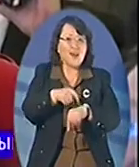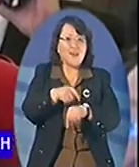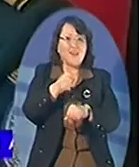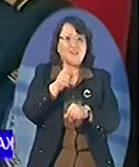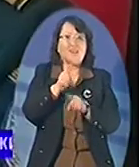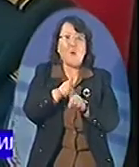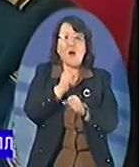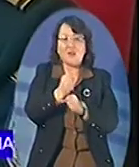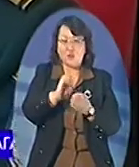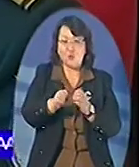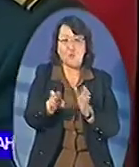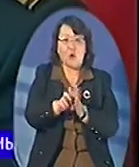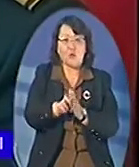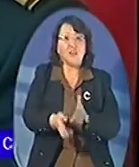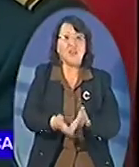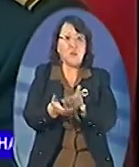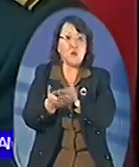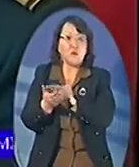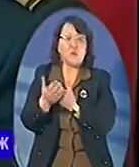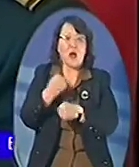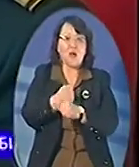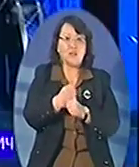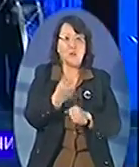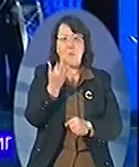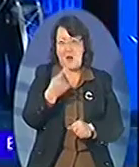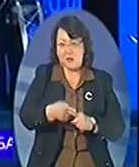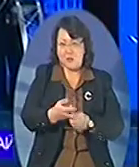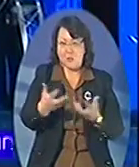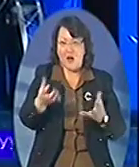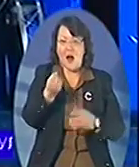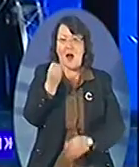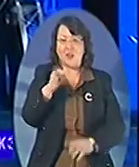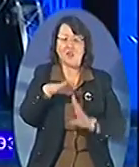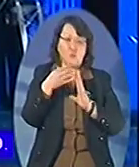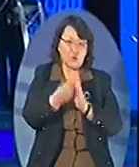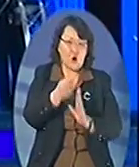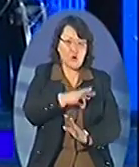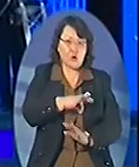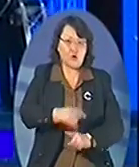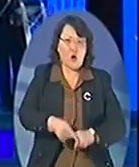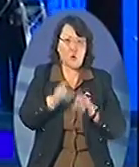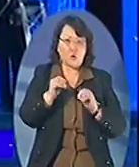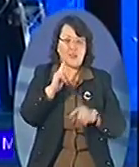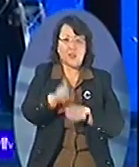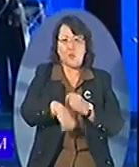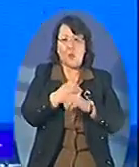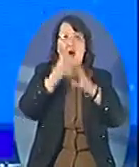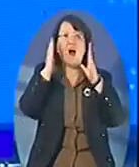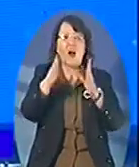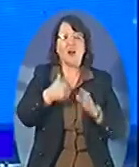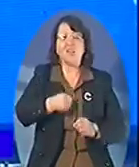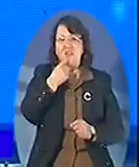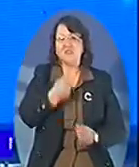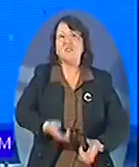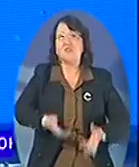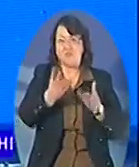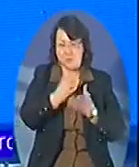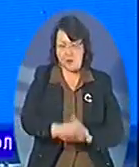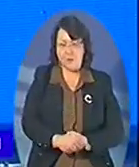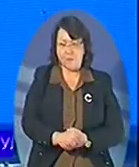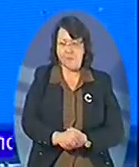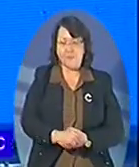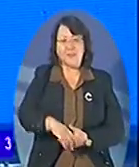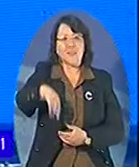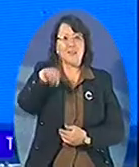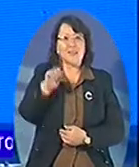гэхчлэн ажлын байр нэмэгдүүлж айл өрхийг ажил орлоготой байхад анхаарлаа хандуулна гэж байна. За цалингийн хувьд бол бид нэр